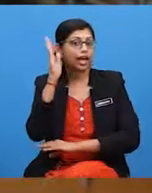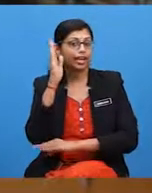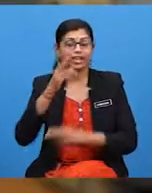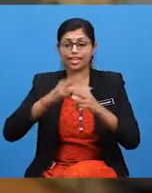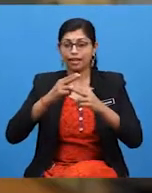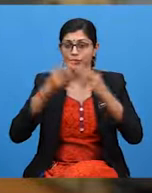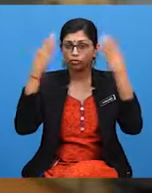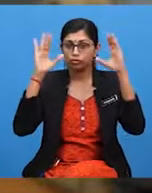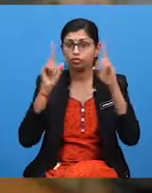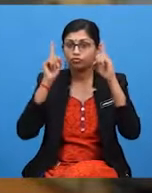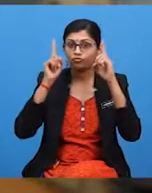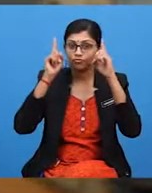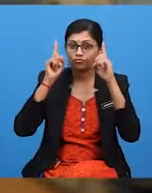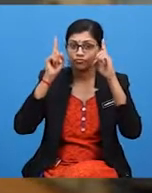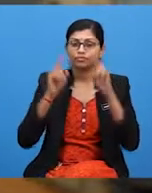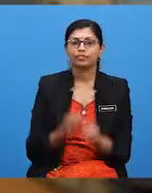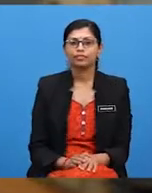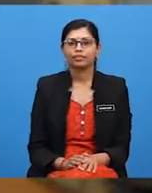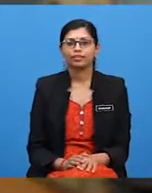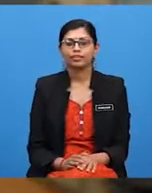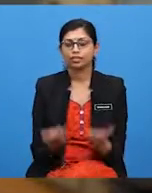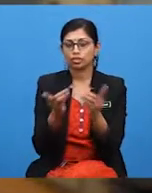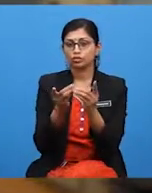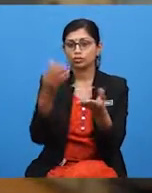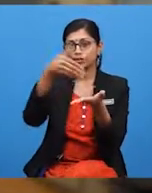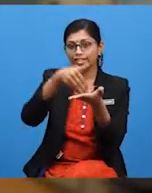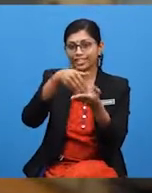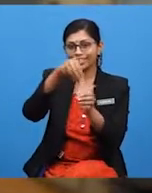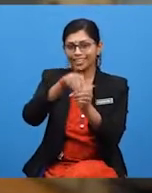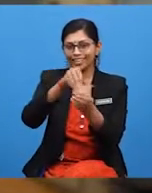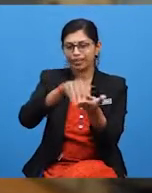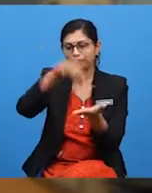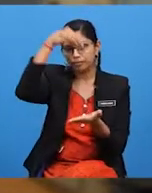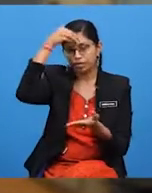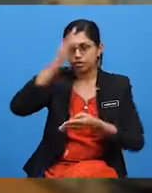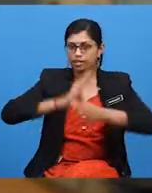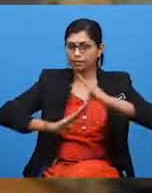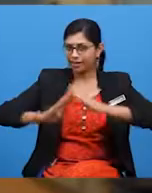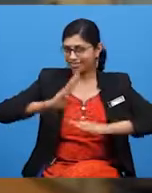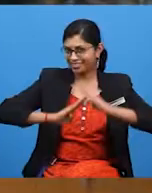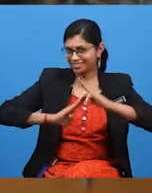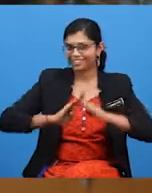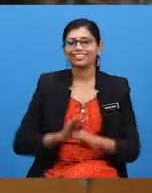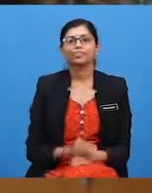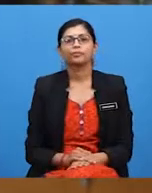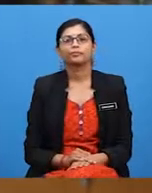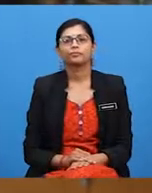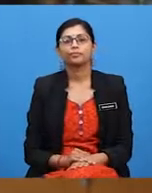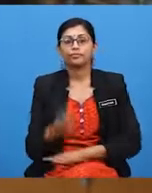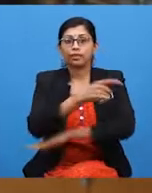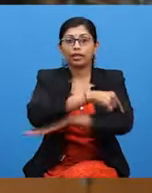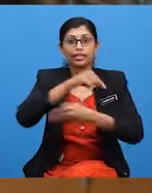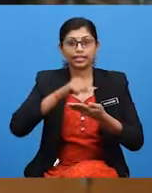Minat. Bertemu kita sekali lagi dalam sesi pembelajaran mata pelajaran biologi. Hari